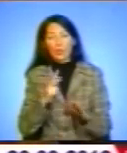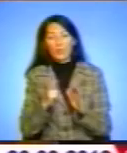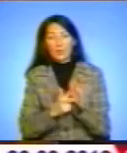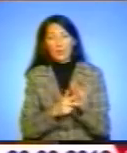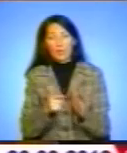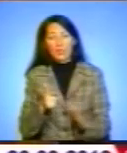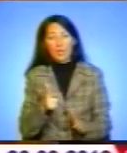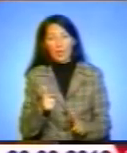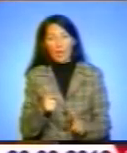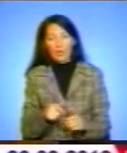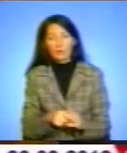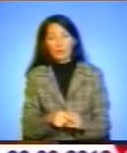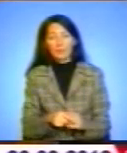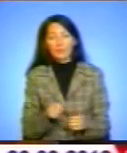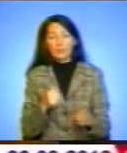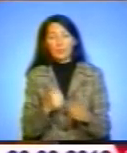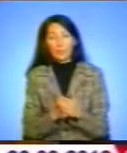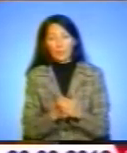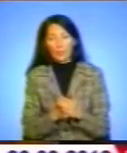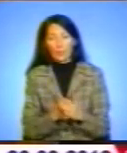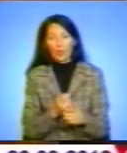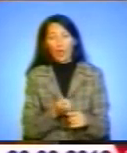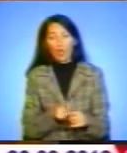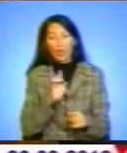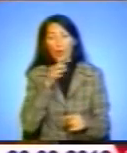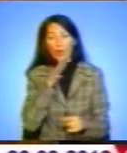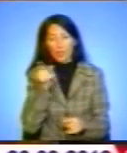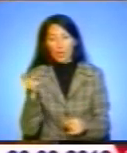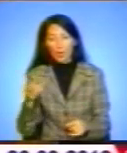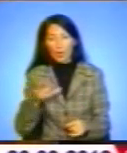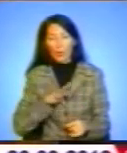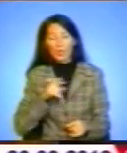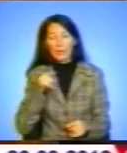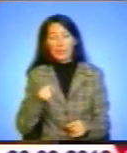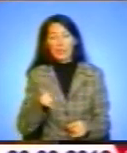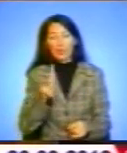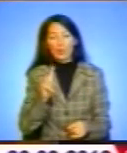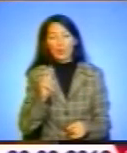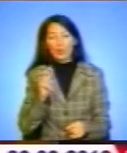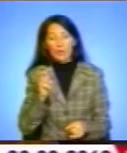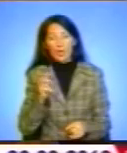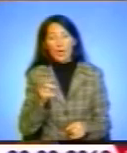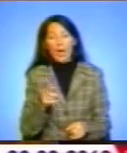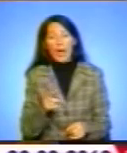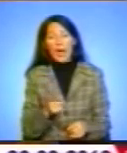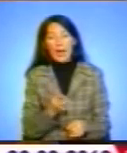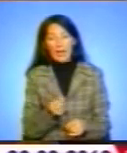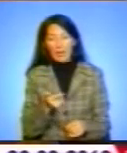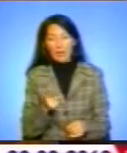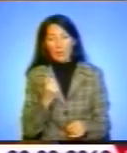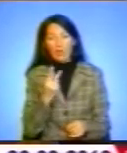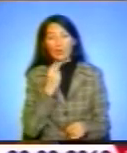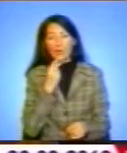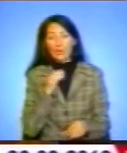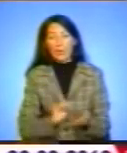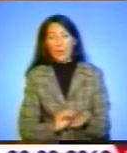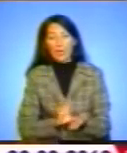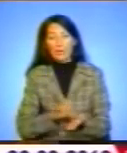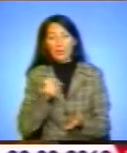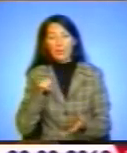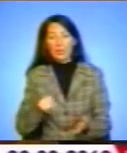гривень. А до цього часу вона становила 1102 гривні, з 1 червня вона піднялась до